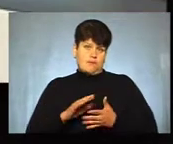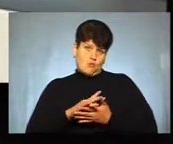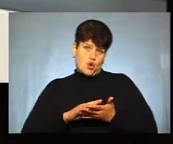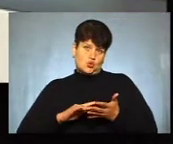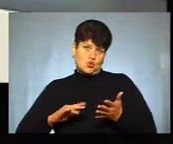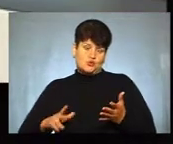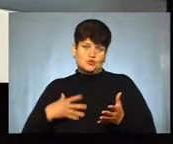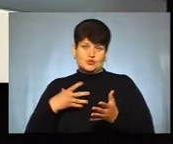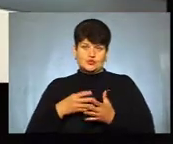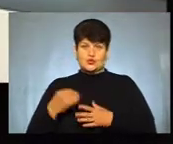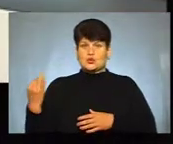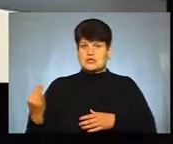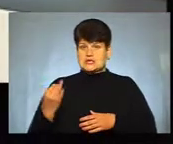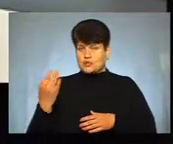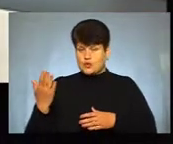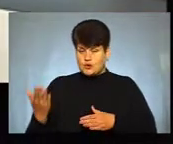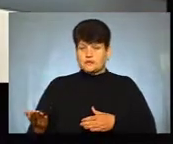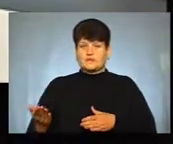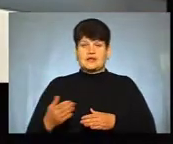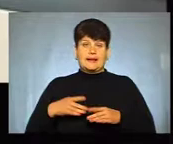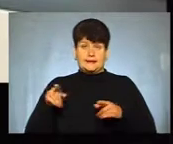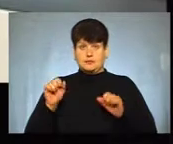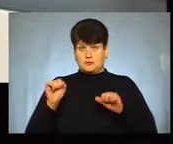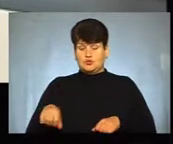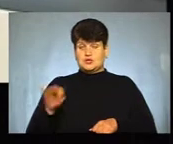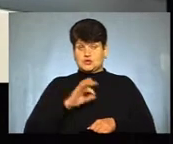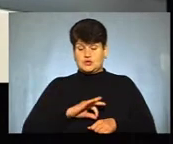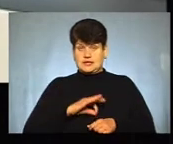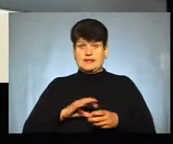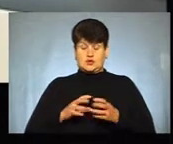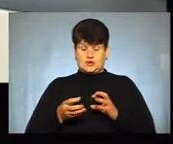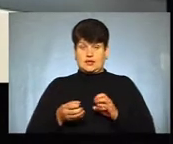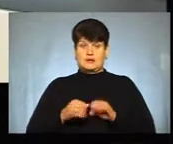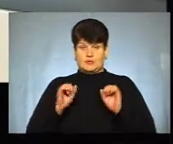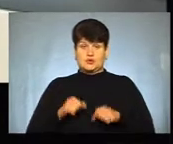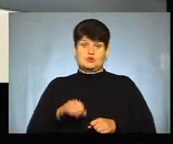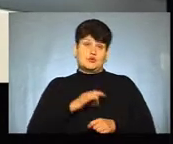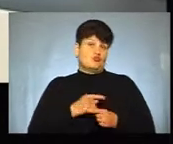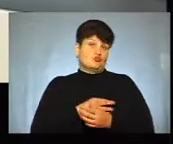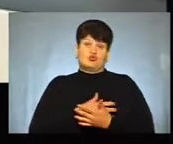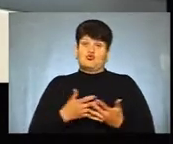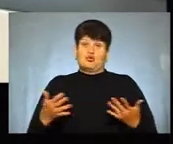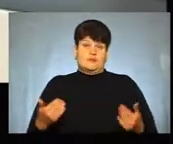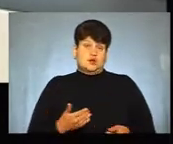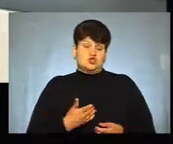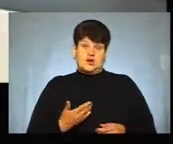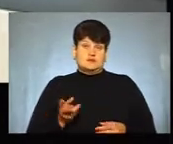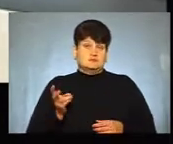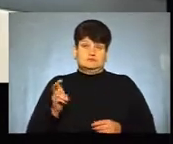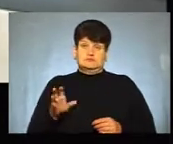продовжують свою історію, вони ними можна скористатися, результатами цих можна скористатися, може будь-хто бажаючий